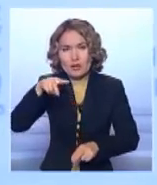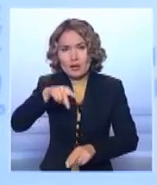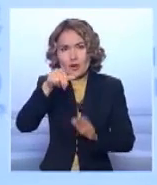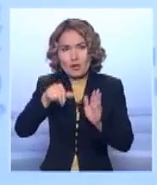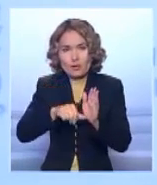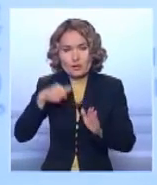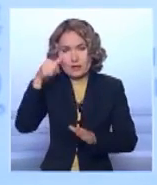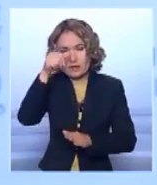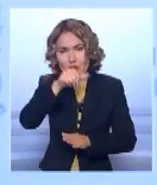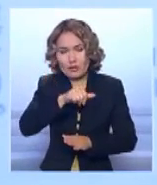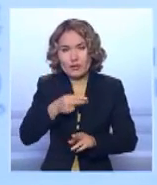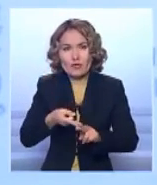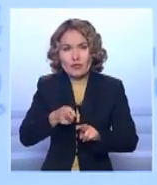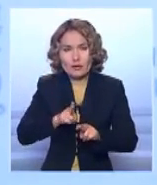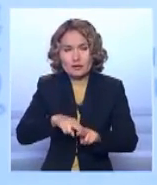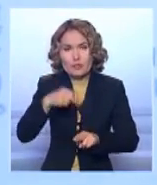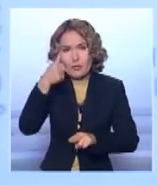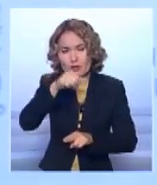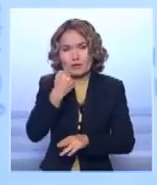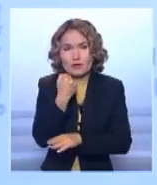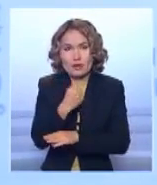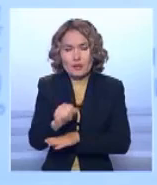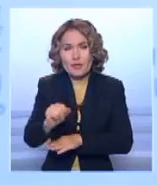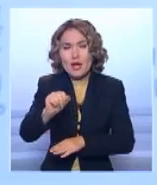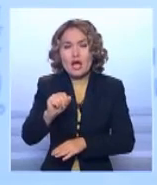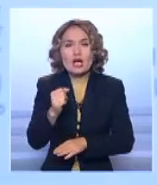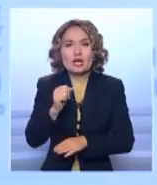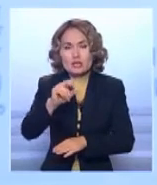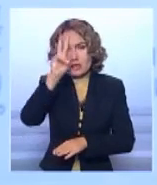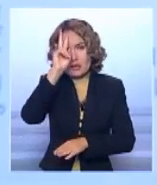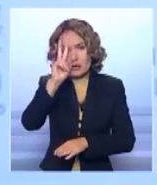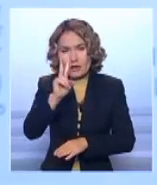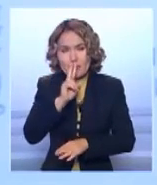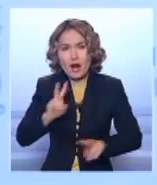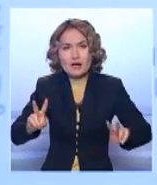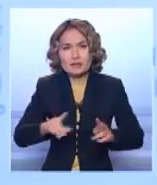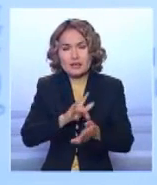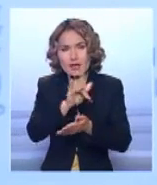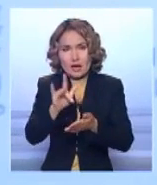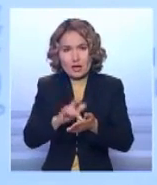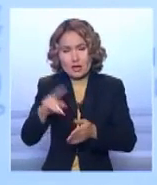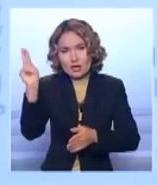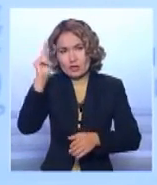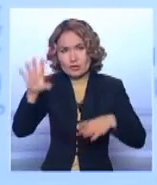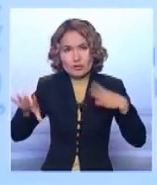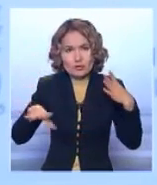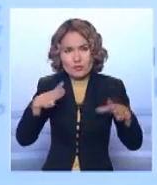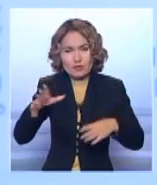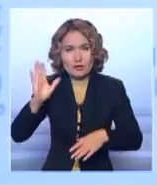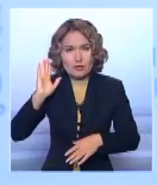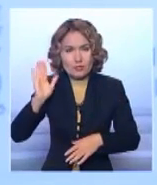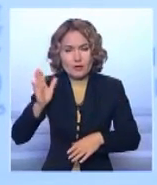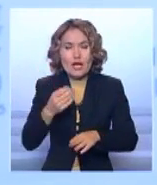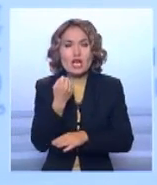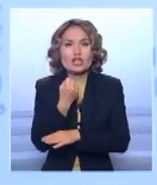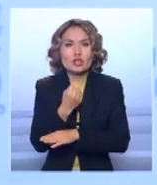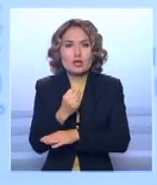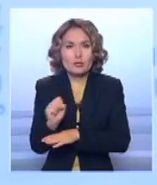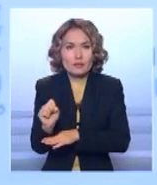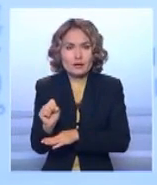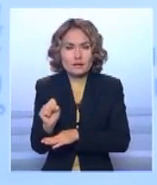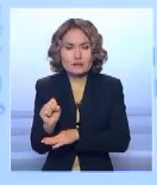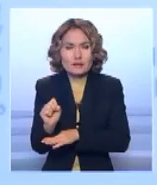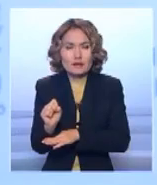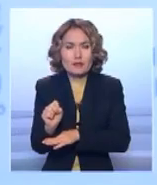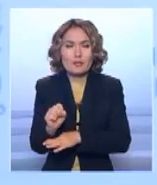биылғы жеңген жеңімпаздарымызды осы 2 ай бойы Астана қаласында дайындауды көздеп отырмыз. Жеңімпаздарымыз